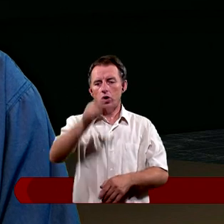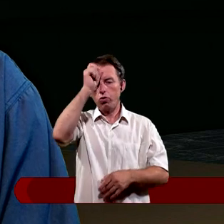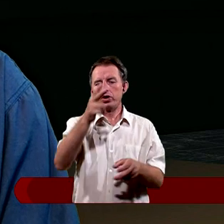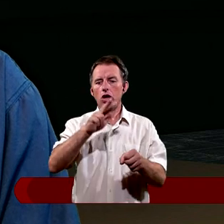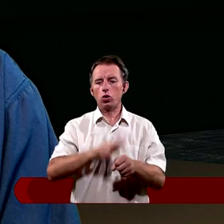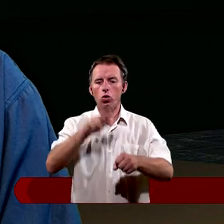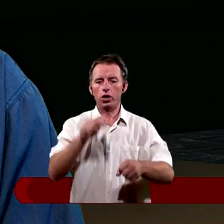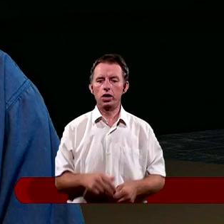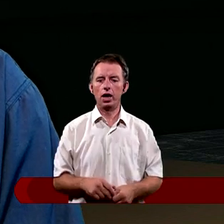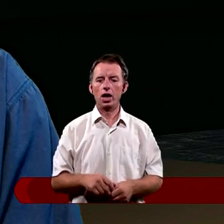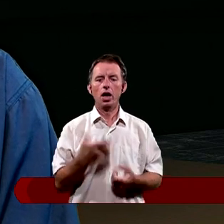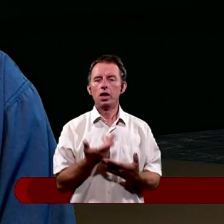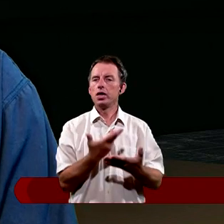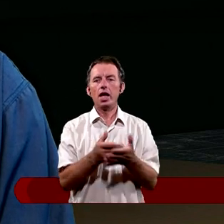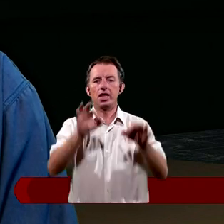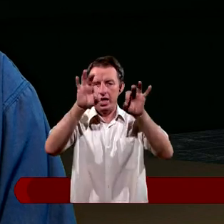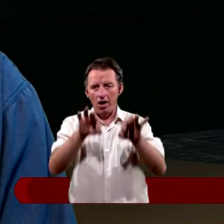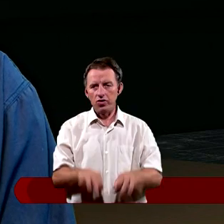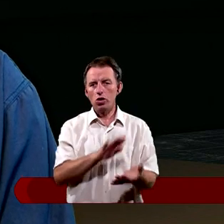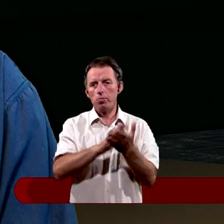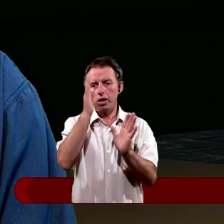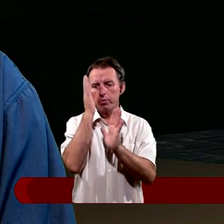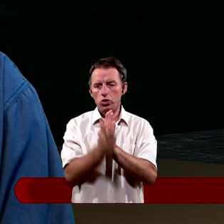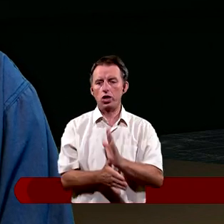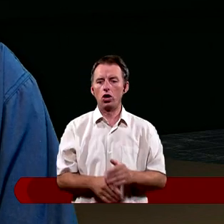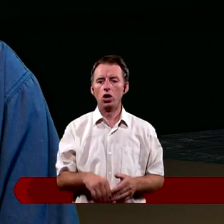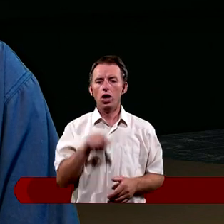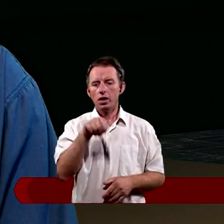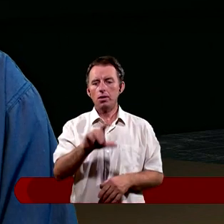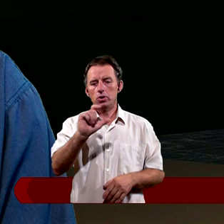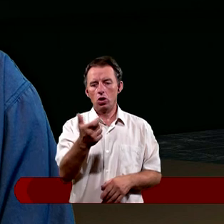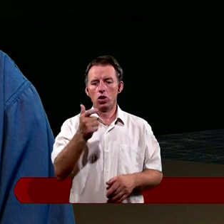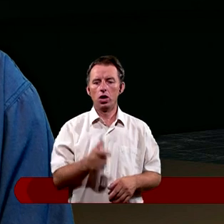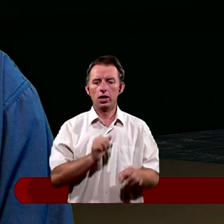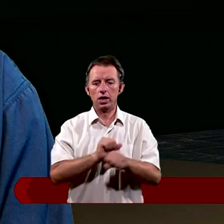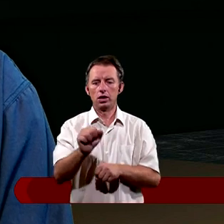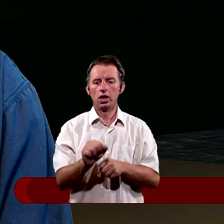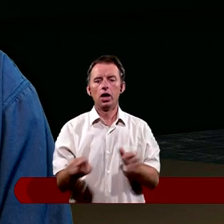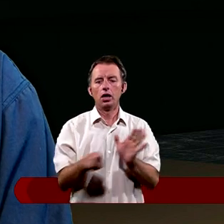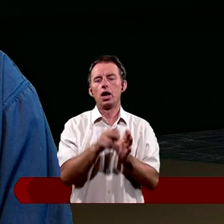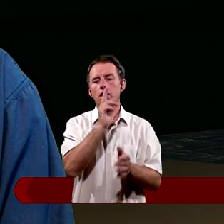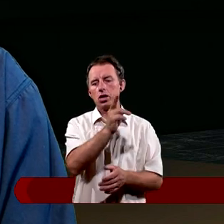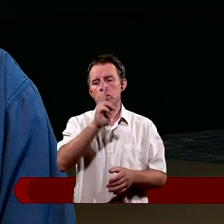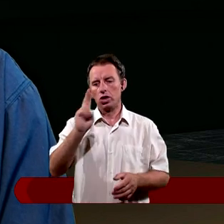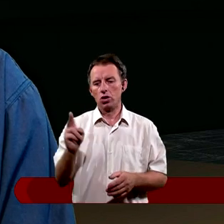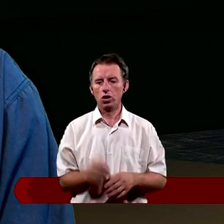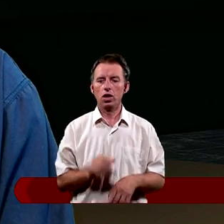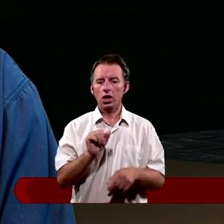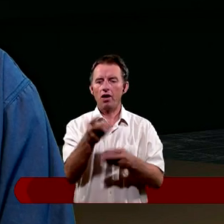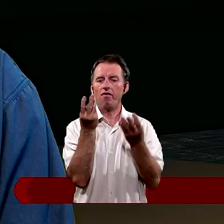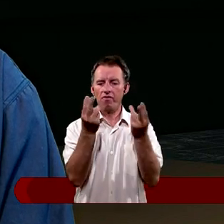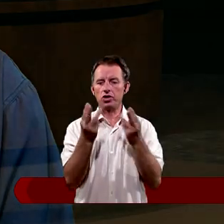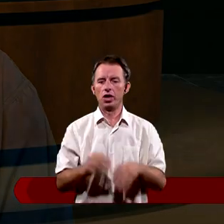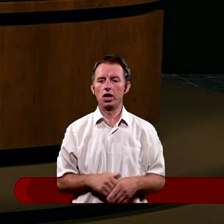człowieka, który nie zawinił bezpośrednio tym, co jest dla każdego tak